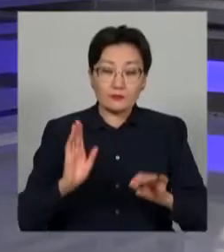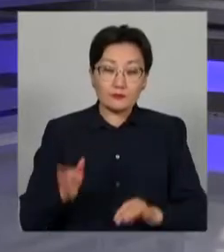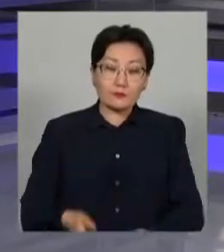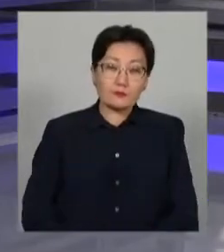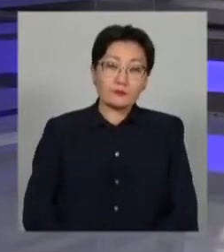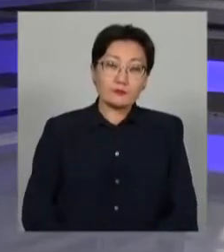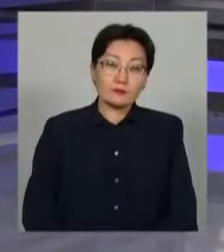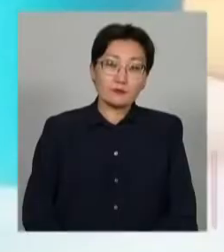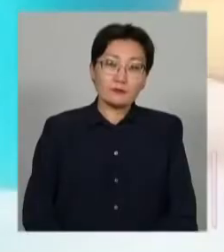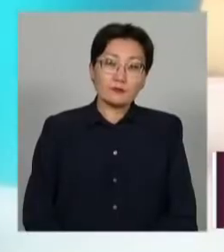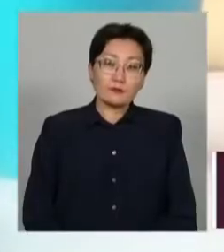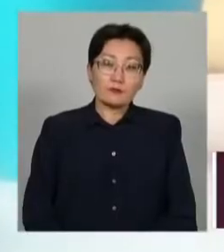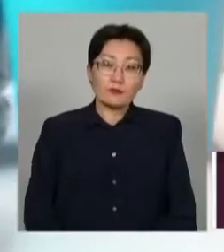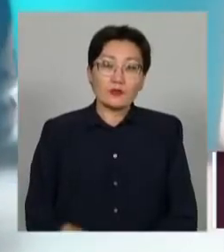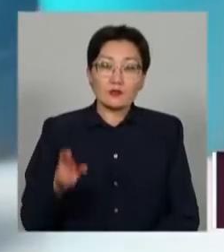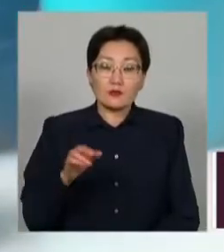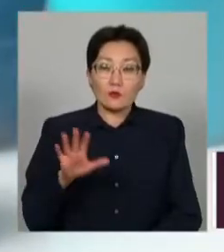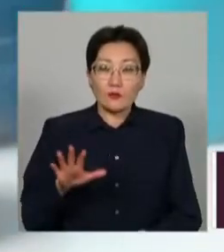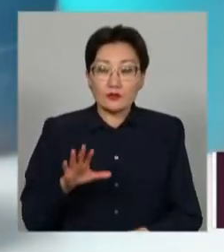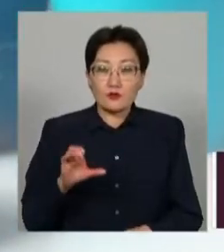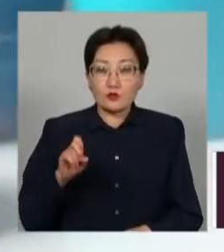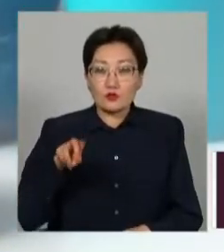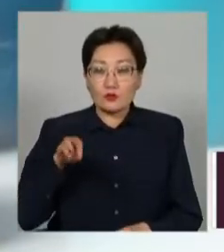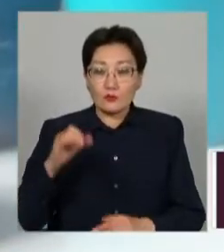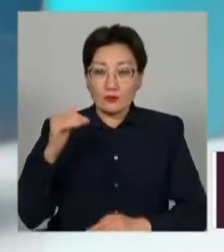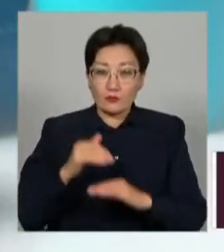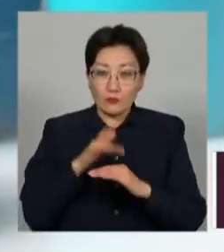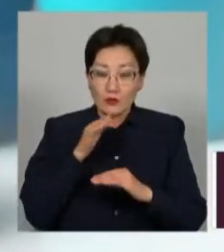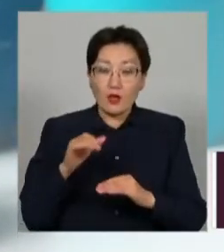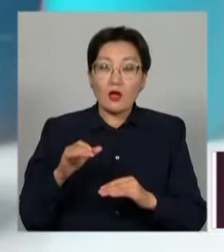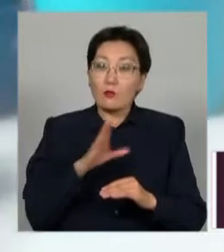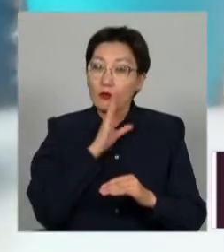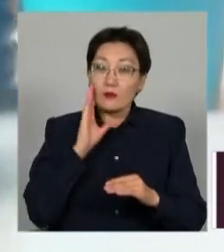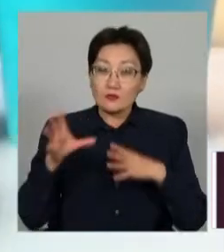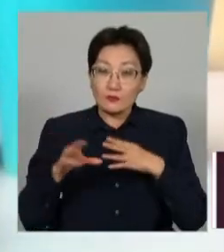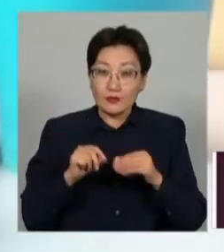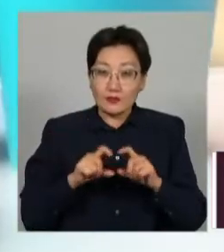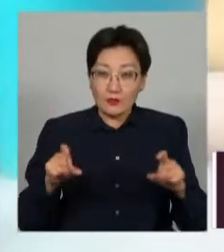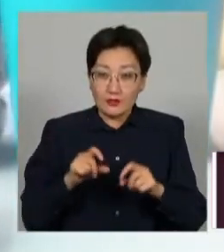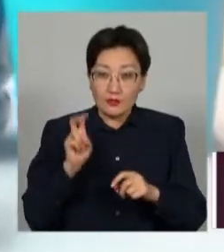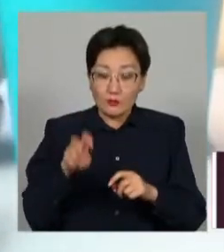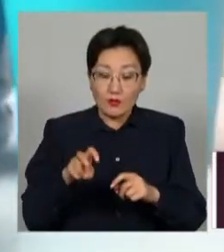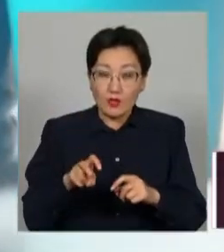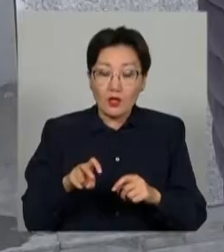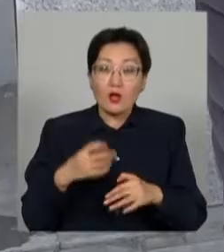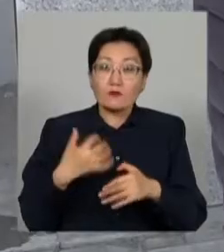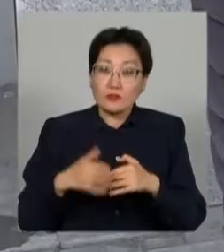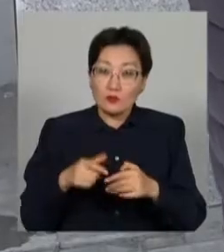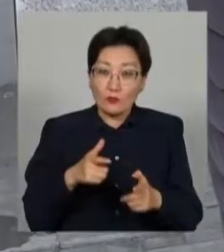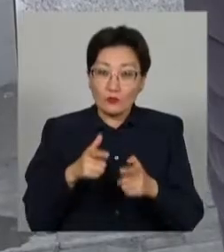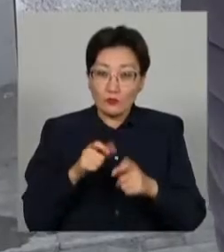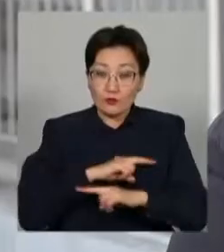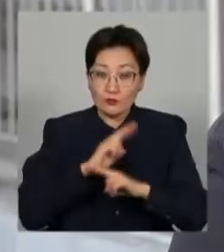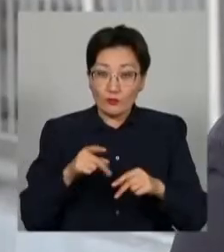қайтты. Қаңтардың 5-і Сұлтан кешкі уақытта анасымен дүкенге шыққан. Жол ортасында оқ қашып мерт болған. Анасының